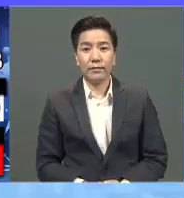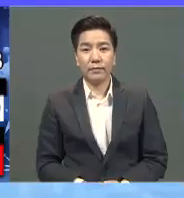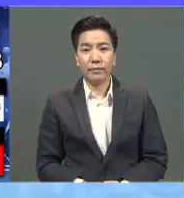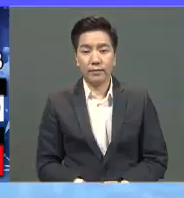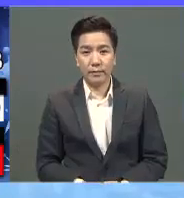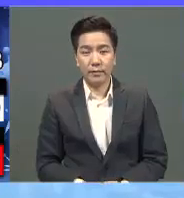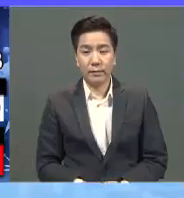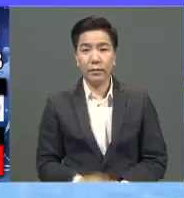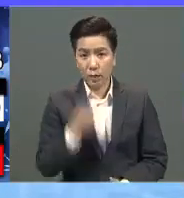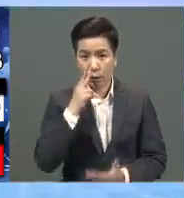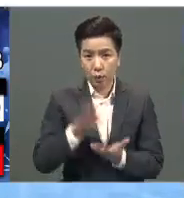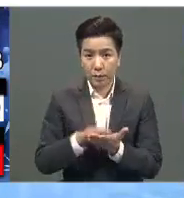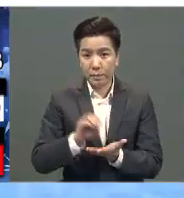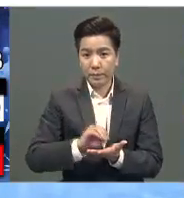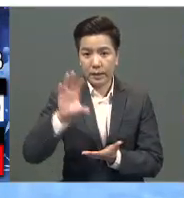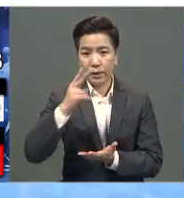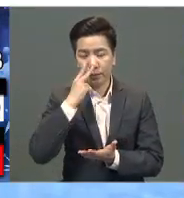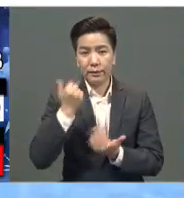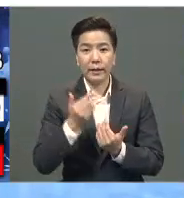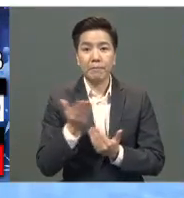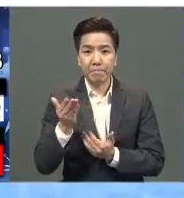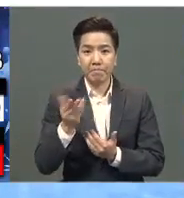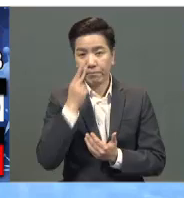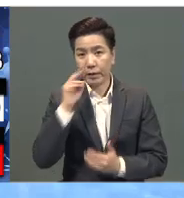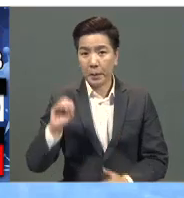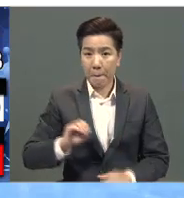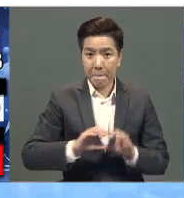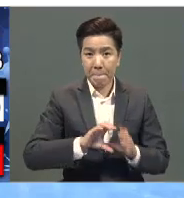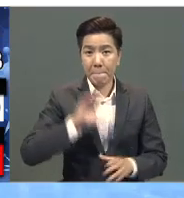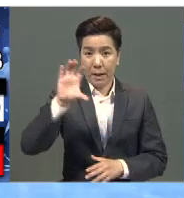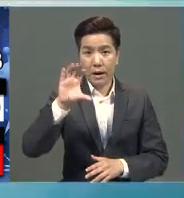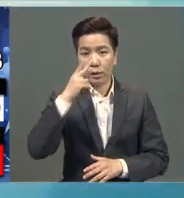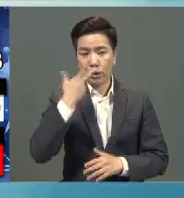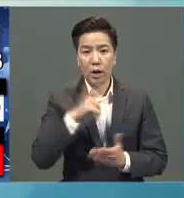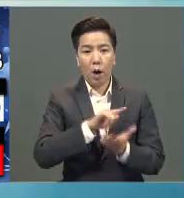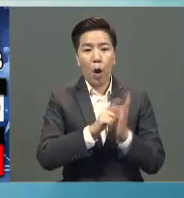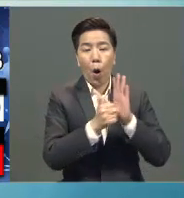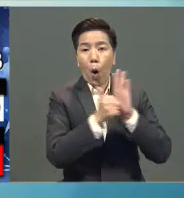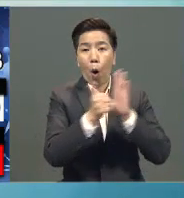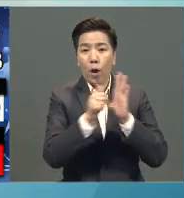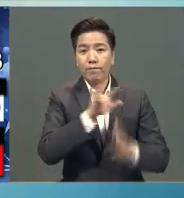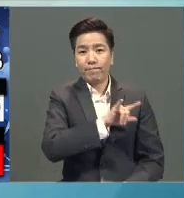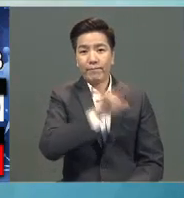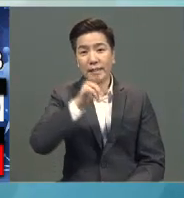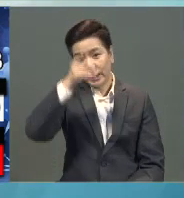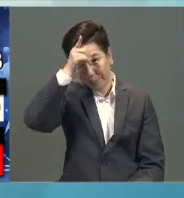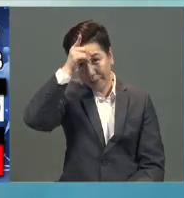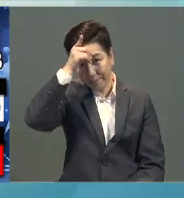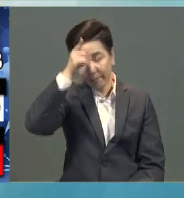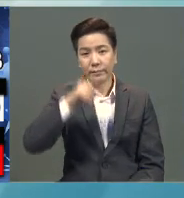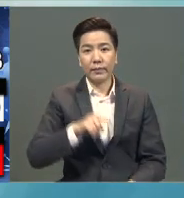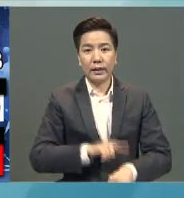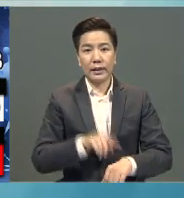ทีมงานขออนุญาตสไลด์ให้ท่านอธิบดีด้วยนะครับ ครับจากสไลด์จะเห็นว่าท่านเดินทางออกจากแฟรงก์เฟิร์ตตอนเว